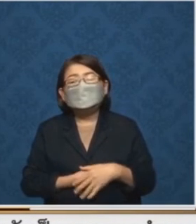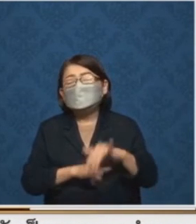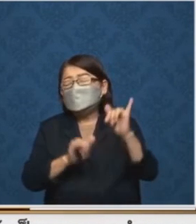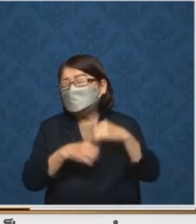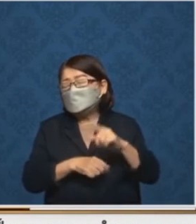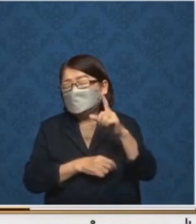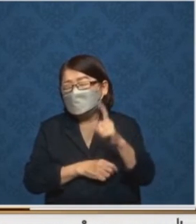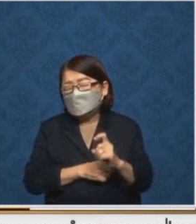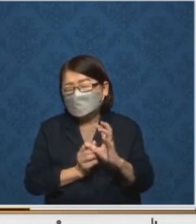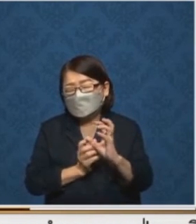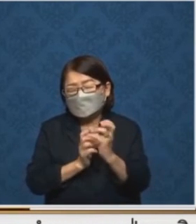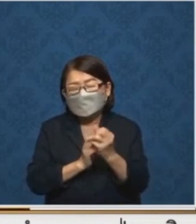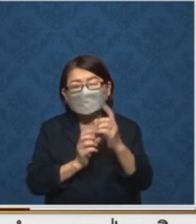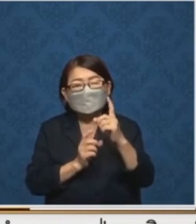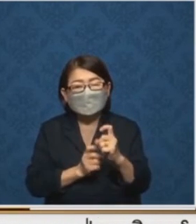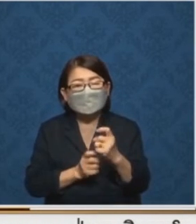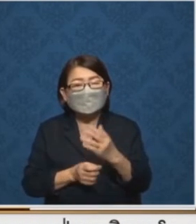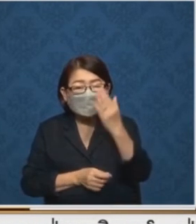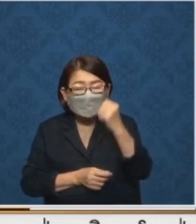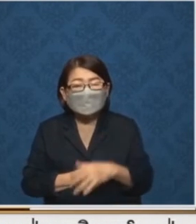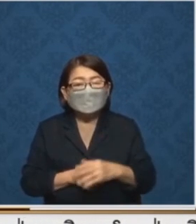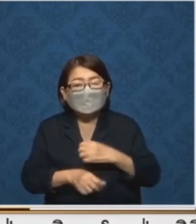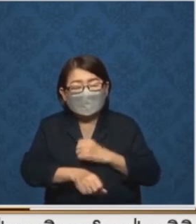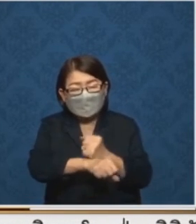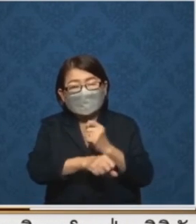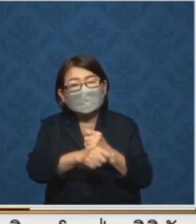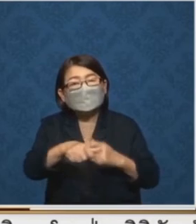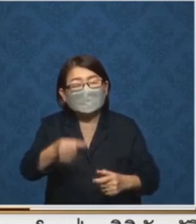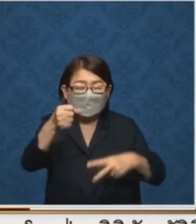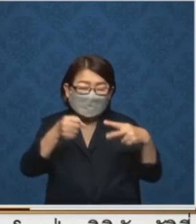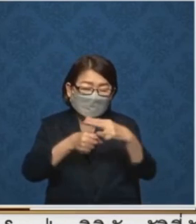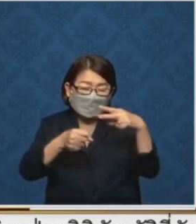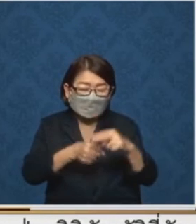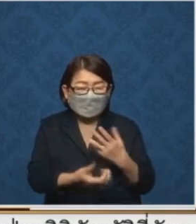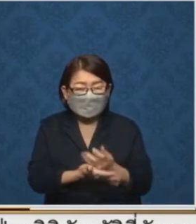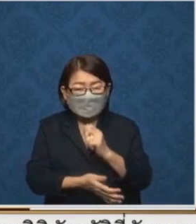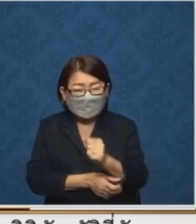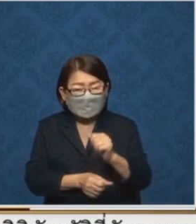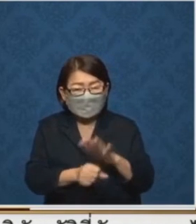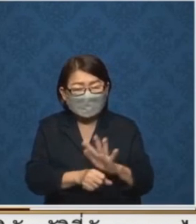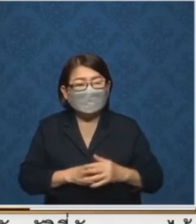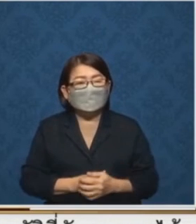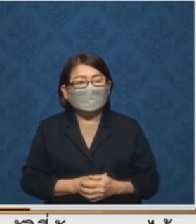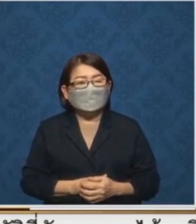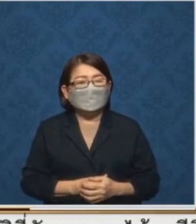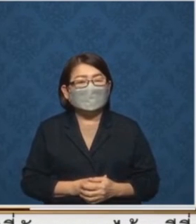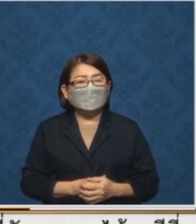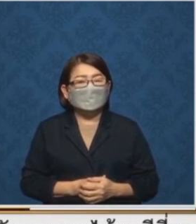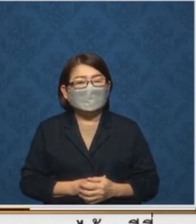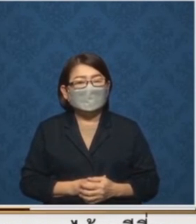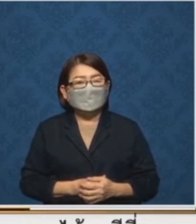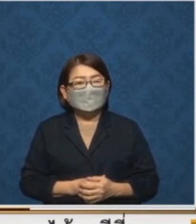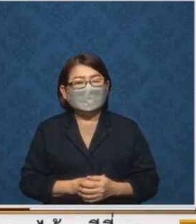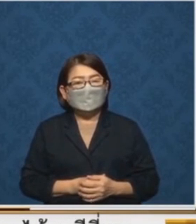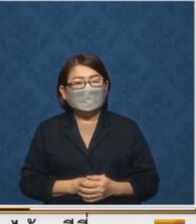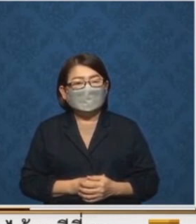2,570 เป็นต้นไปถึงจะมีโอกาสฟื้นมีชีวตถาอยู่รอดไปถึงวันนั้นนะครัไปด